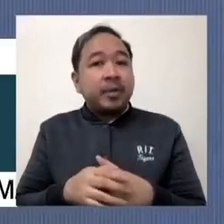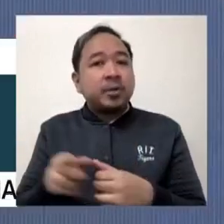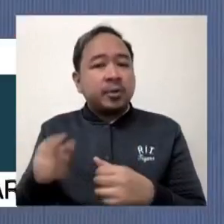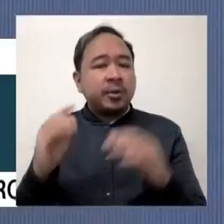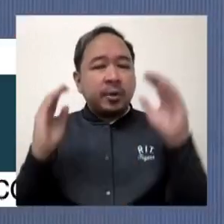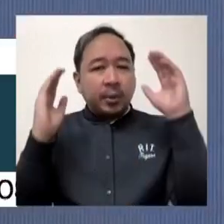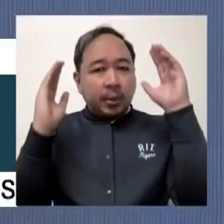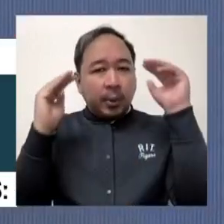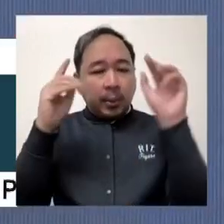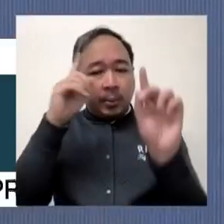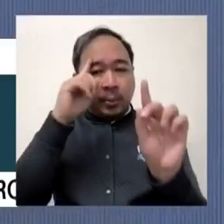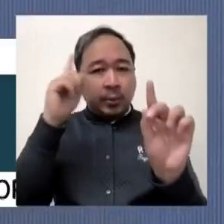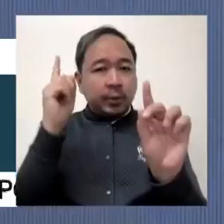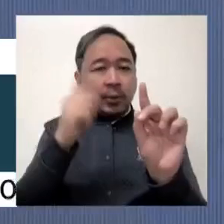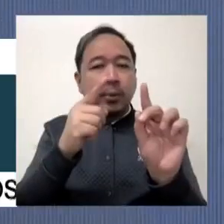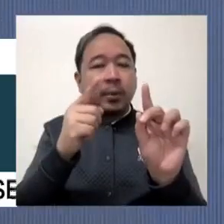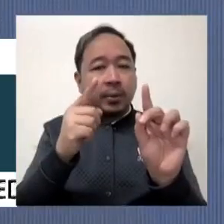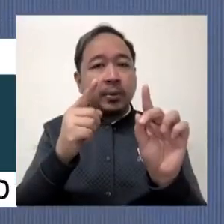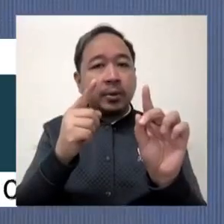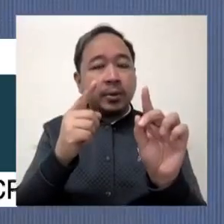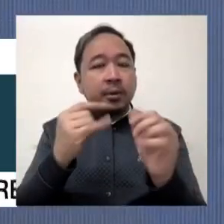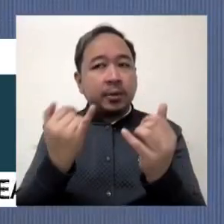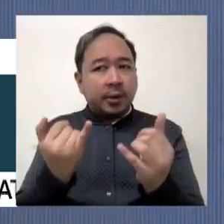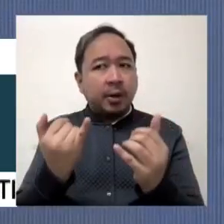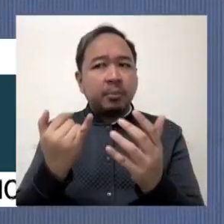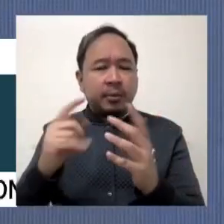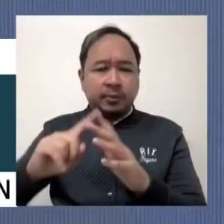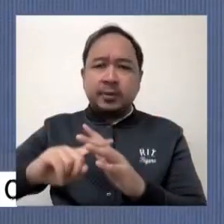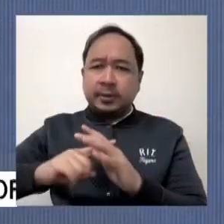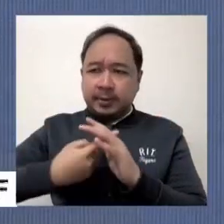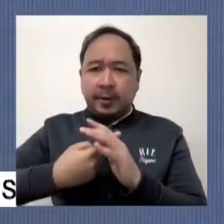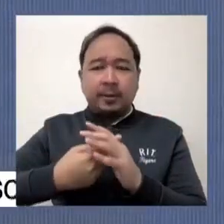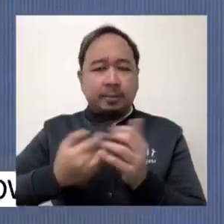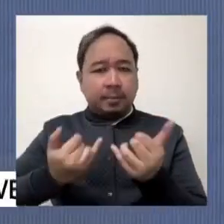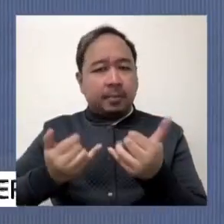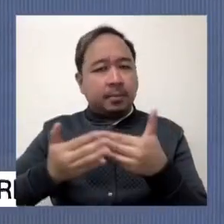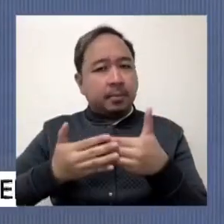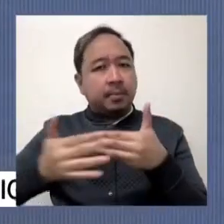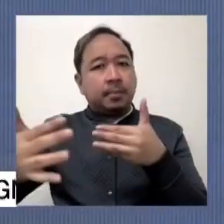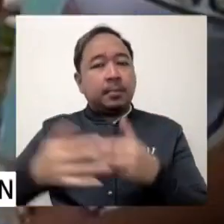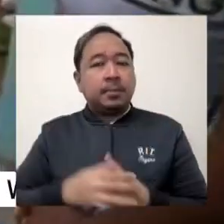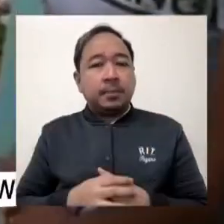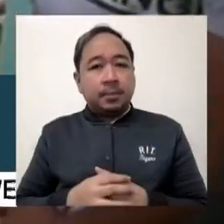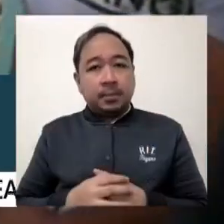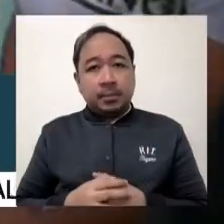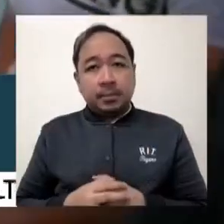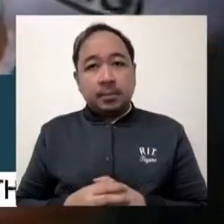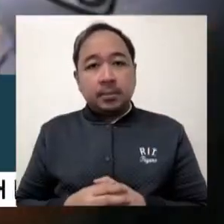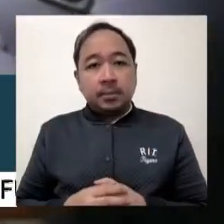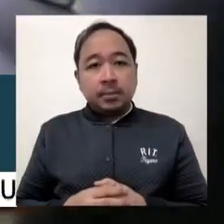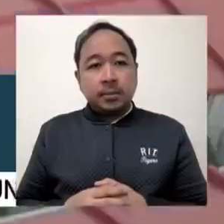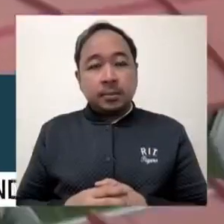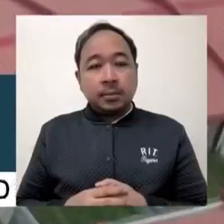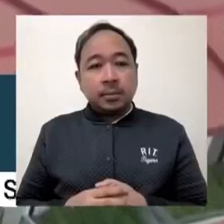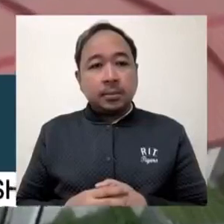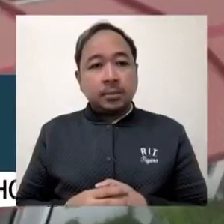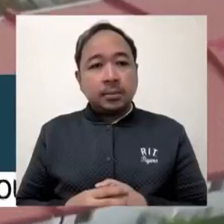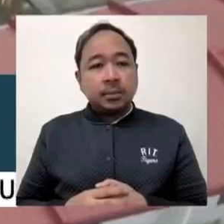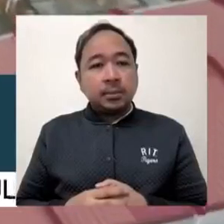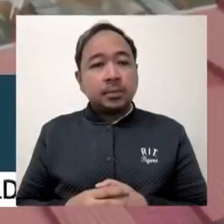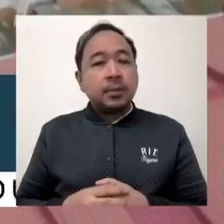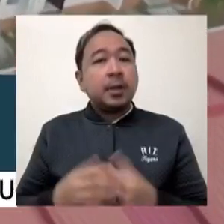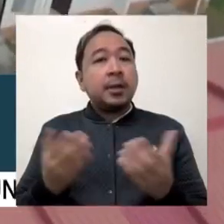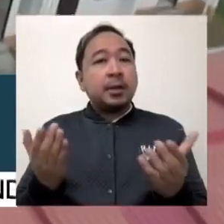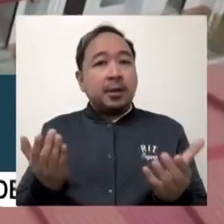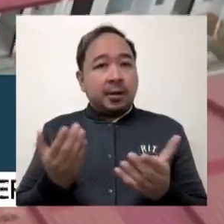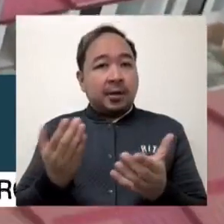na masabi natin na nasimulan man lang. Hermina, here in Cavite,